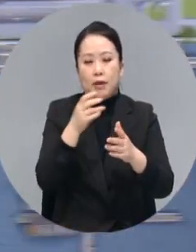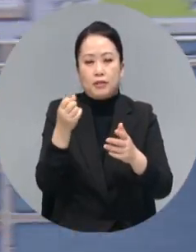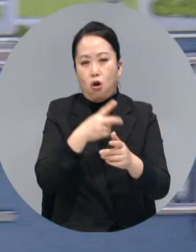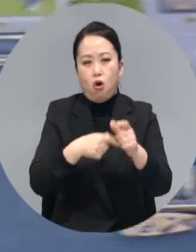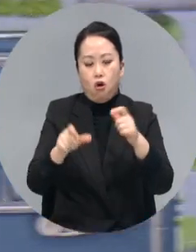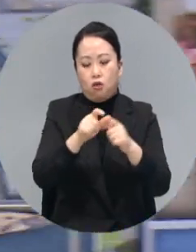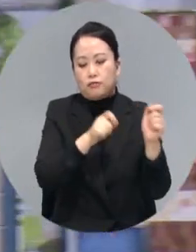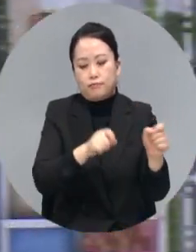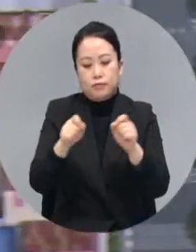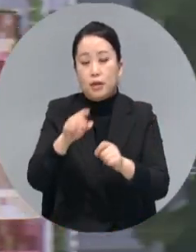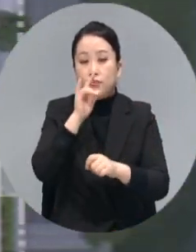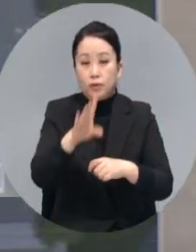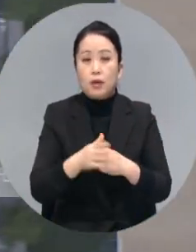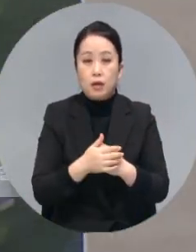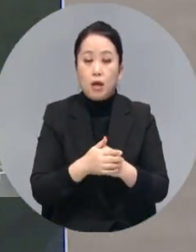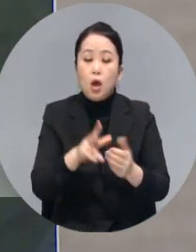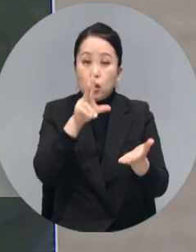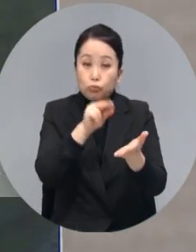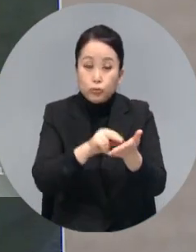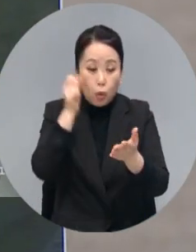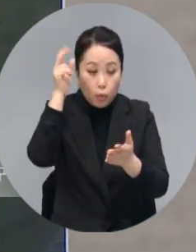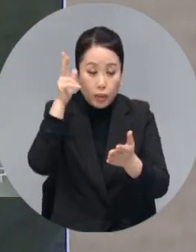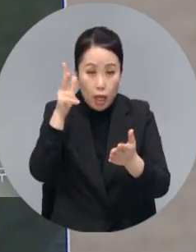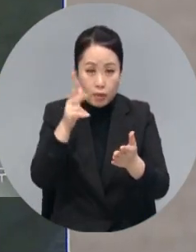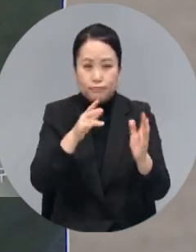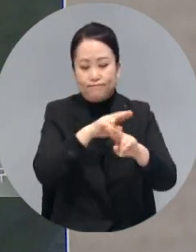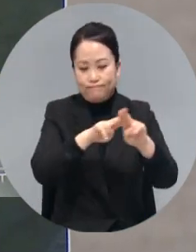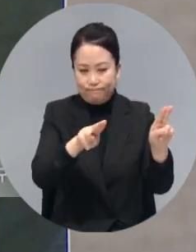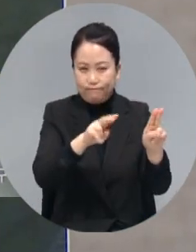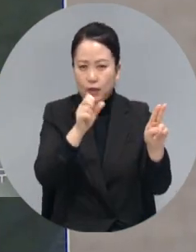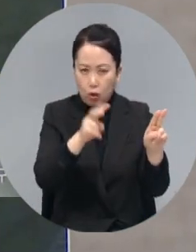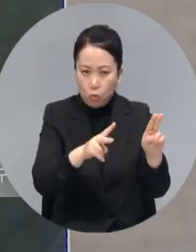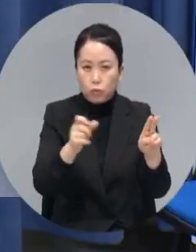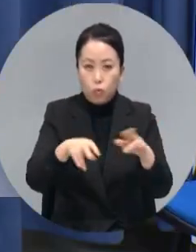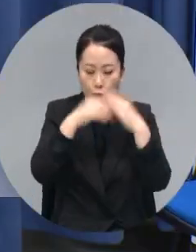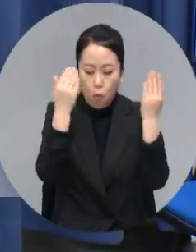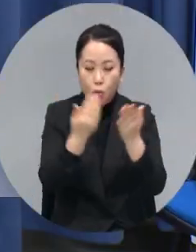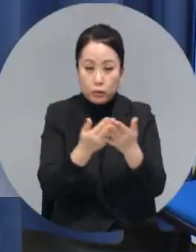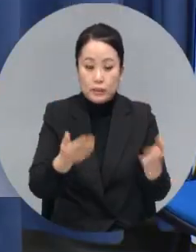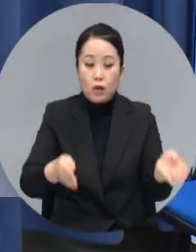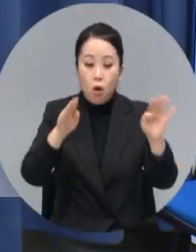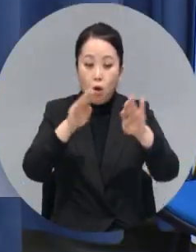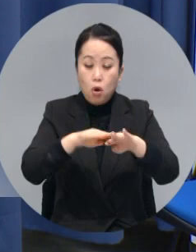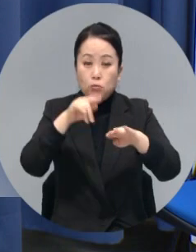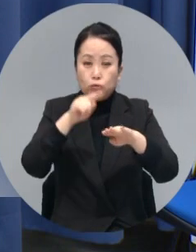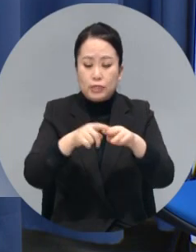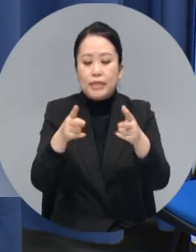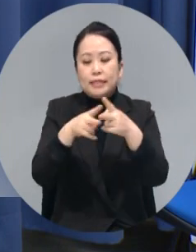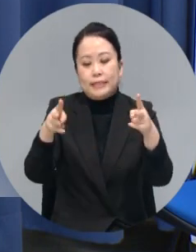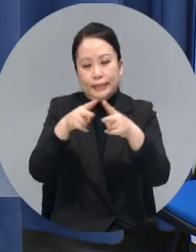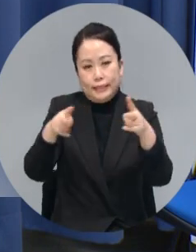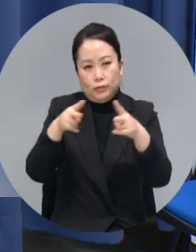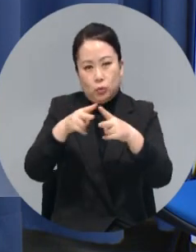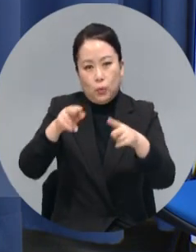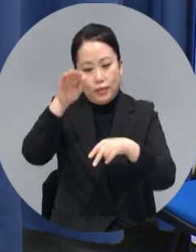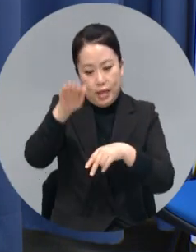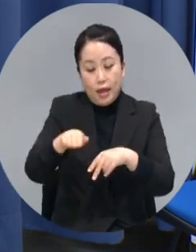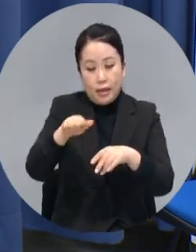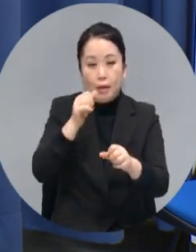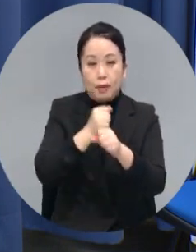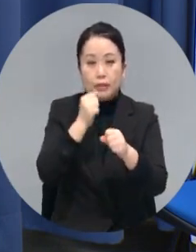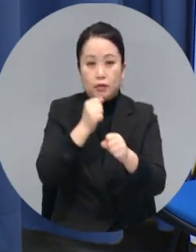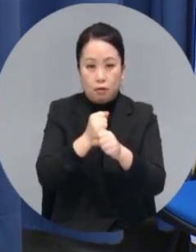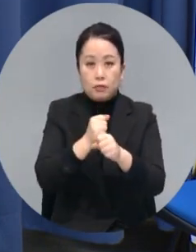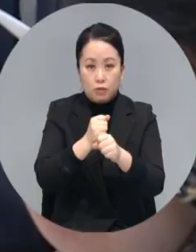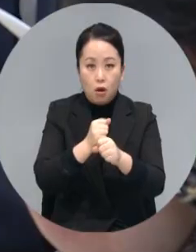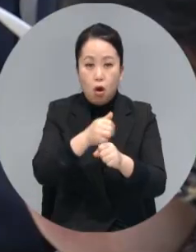됐던 호텔 건립은 백지화하고 요트 클럽동을 제외한 모든 건물을 2층 높이 저층으로 지어 조망권을 보장하기로